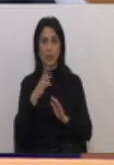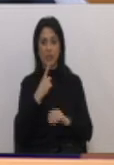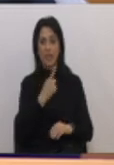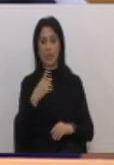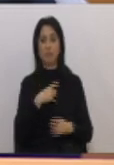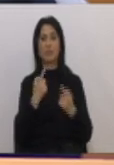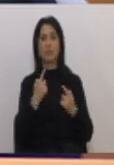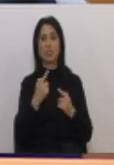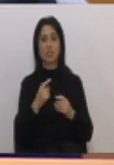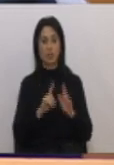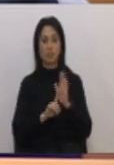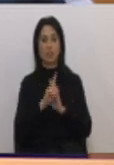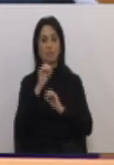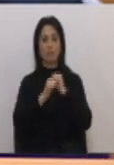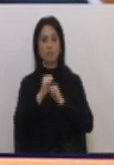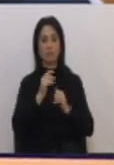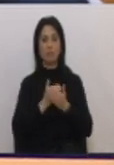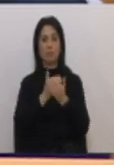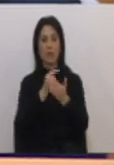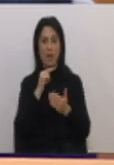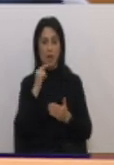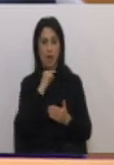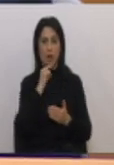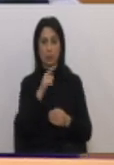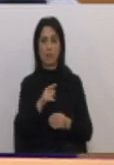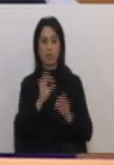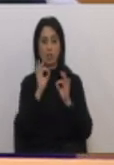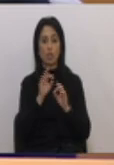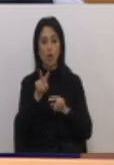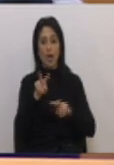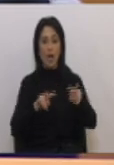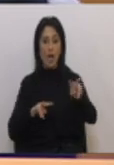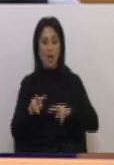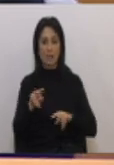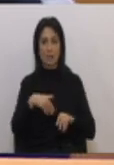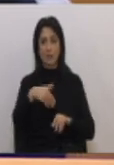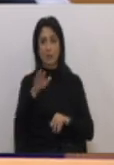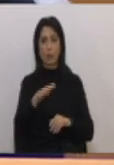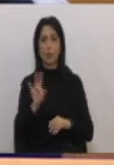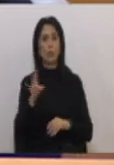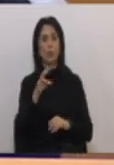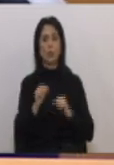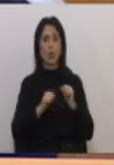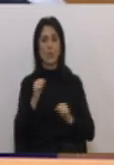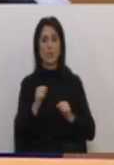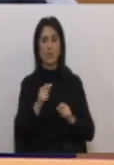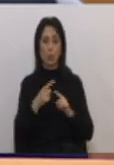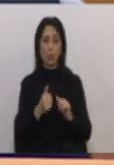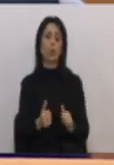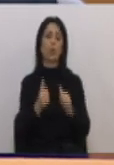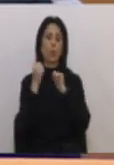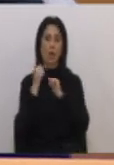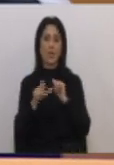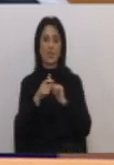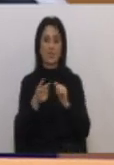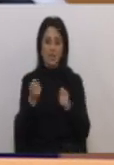ერთ-ერთი მნიშვნელოვანი ლოკომოტივი ეკონომიკის განვითარების. ასე რომ სწორ ელსებზე მივდივართ ეკონომიკას და ნუ ეცდებით, რომ ისევ უკან